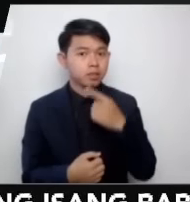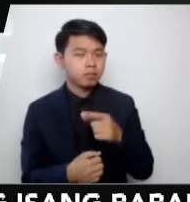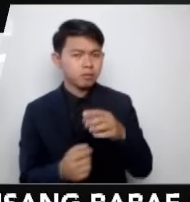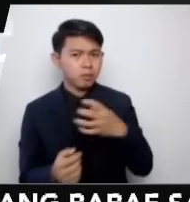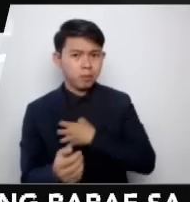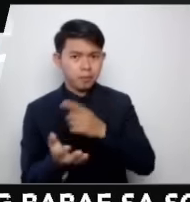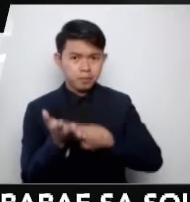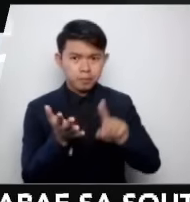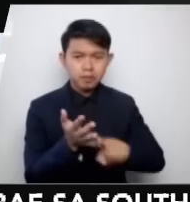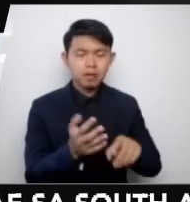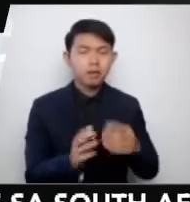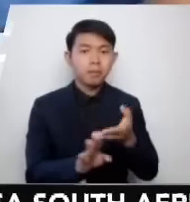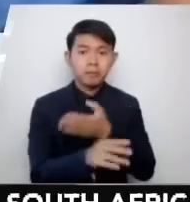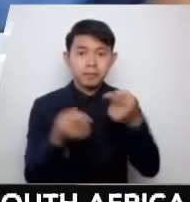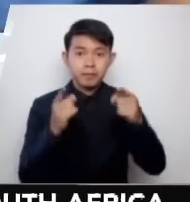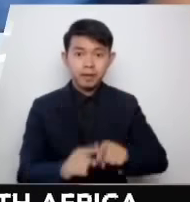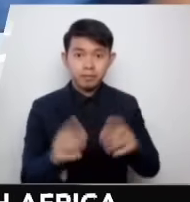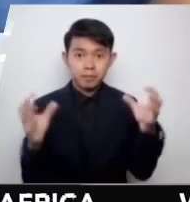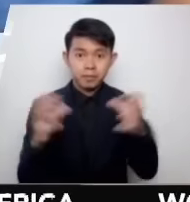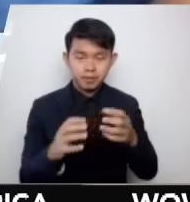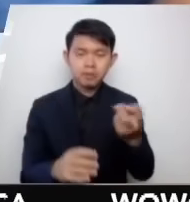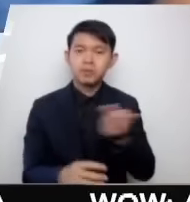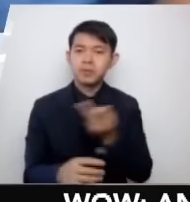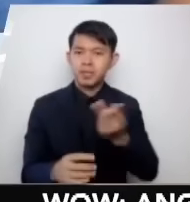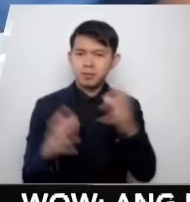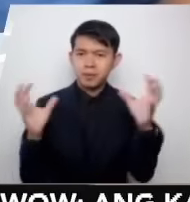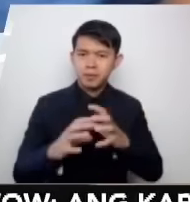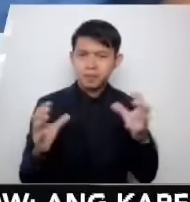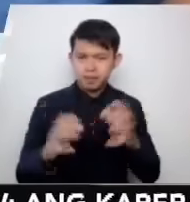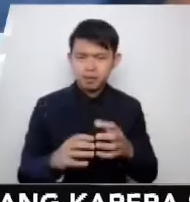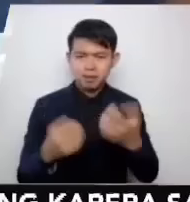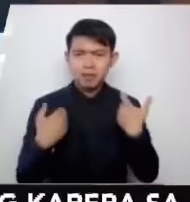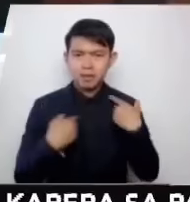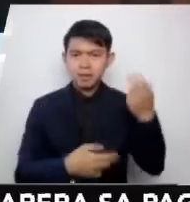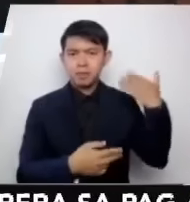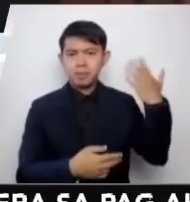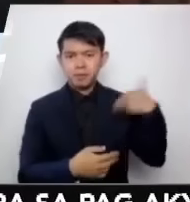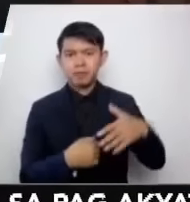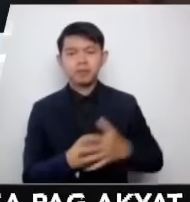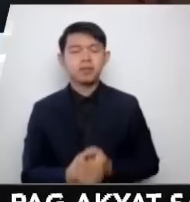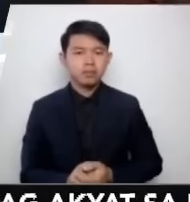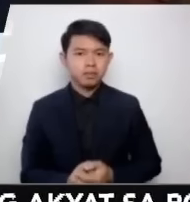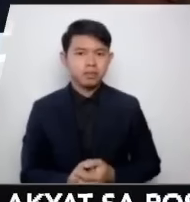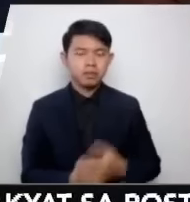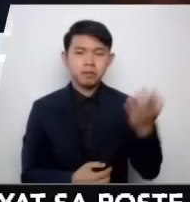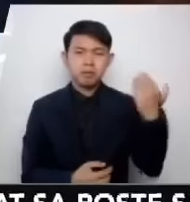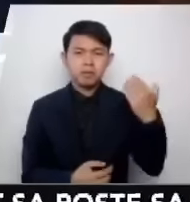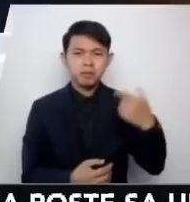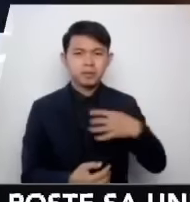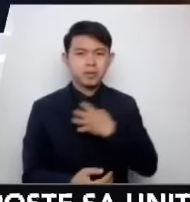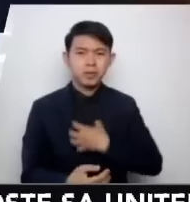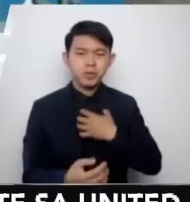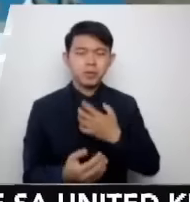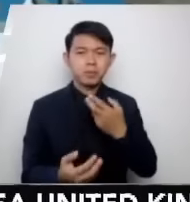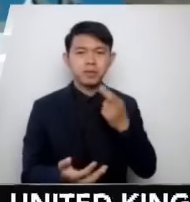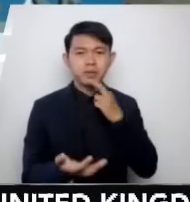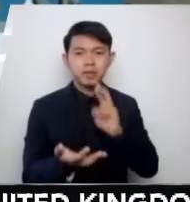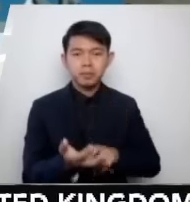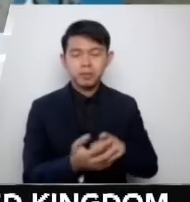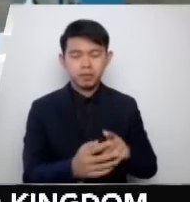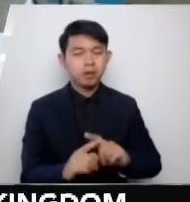alita na talaga ang dalawa. Nakapagpa-blatter pangaraw ang biktima bago nangyari ang pananaksak. Tumangging magbigay ng pahayag ang